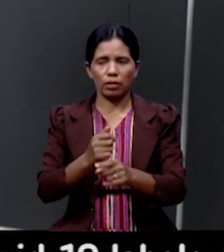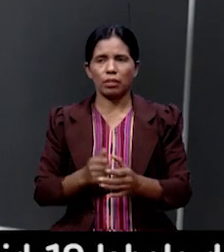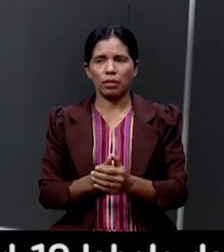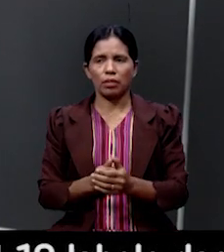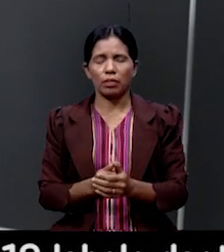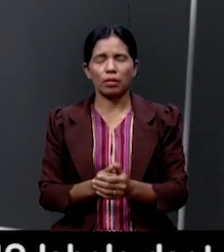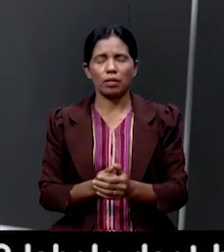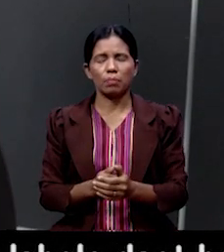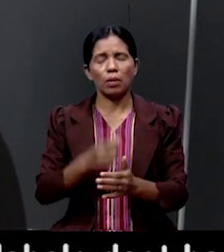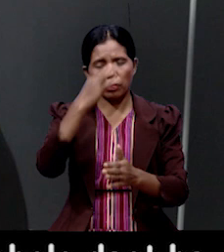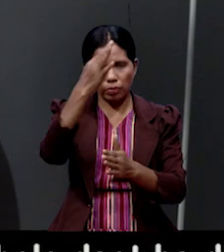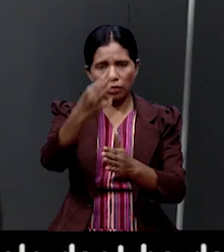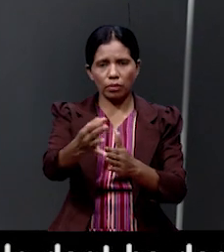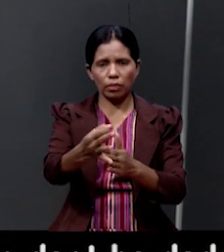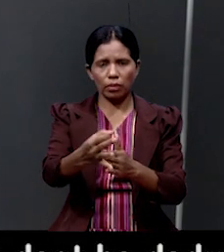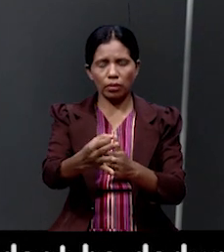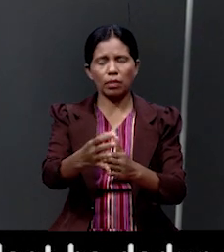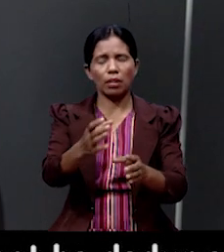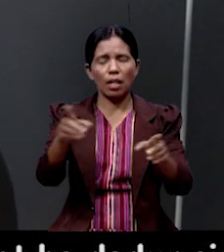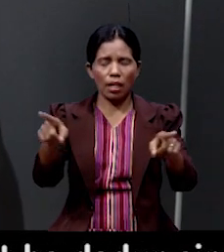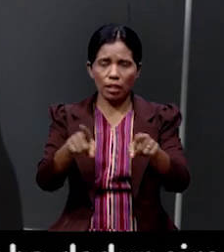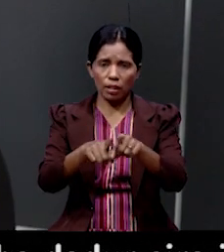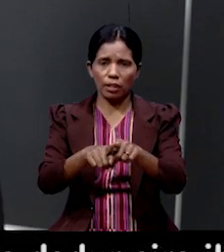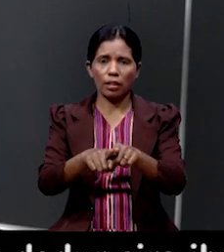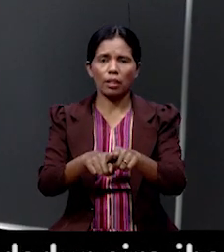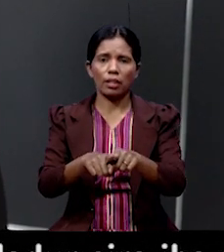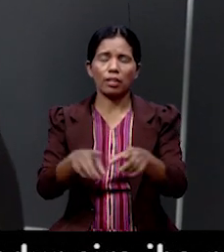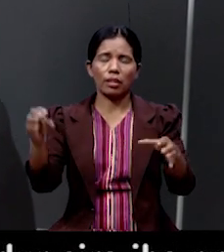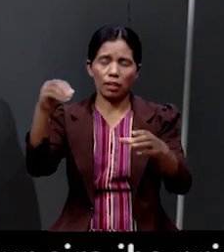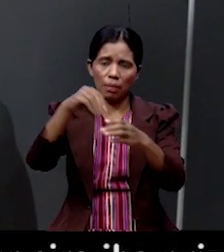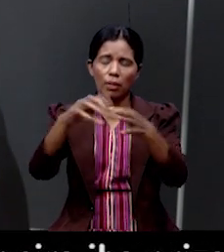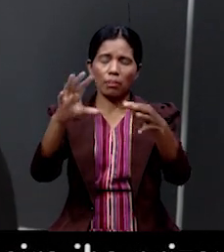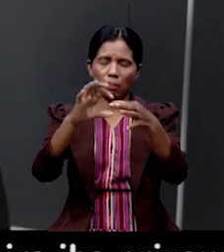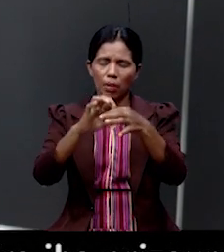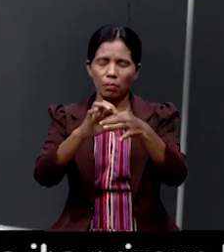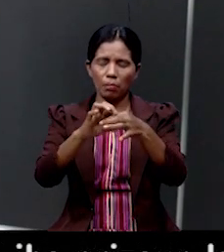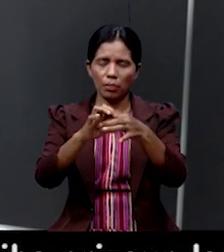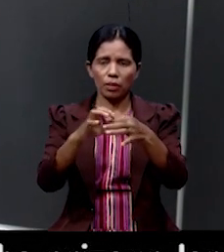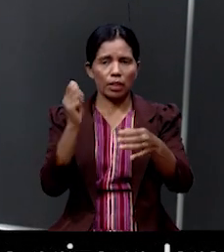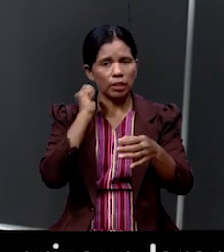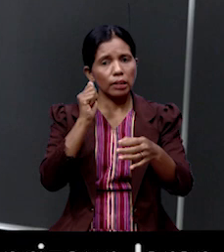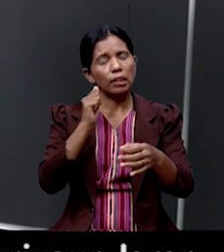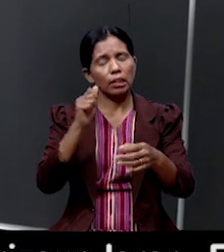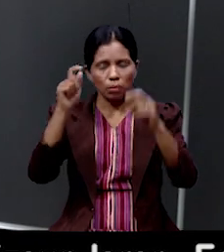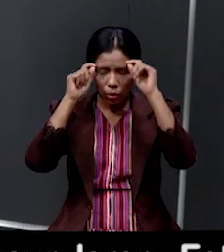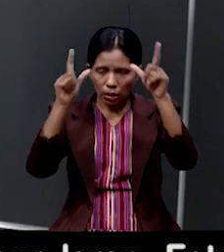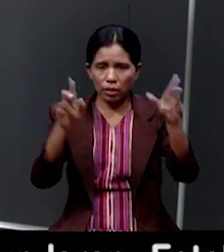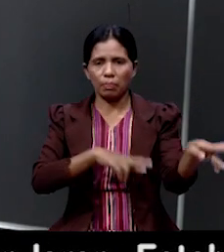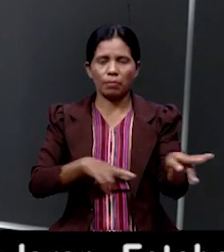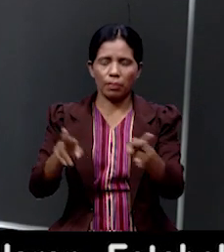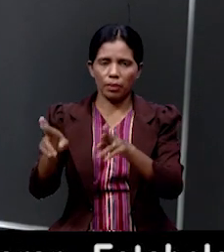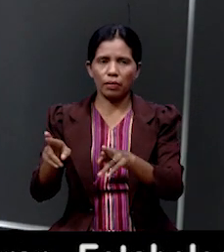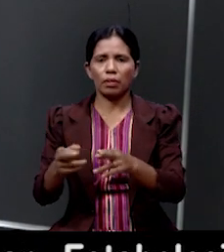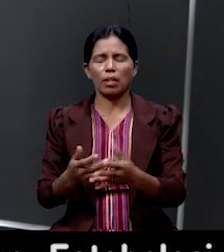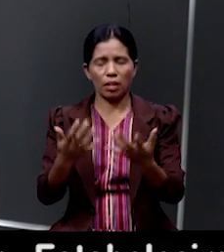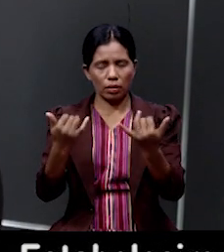pada waktunya diterima menjadi anggota ASEAN, Timor Leste itu sudah siap. Sementara itu pemerintah Indonesia